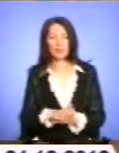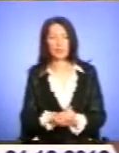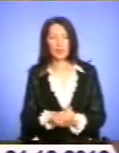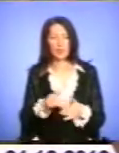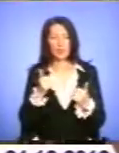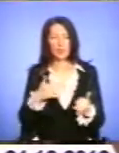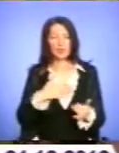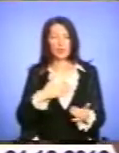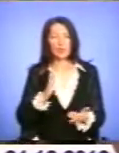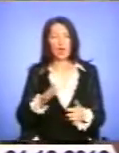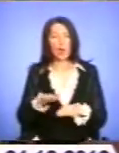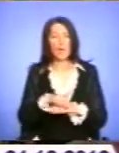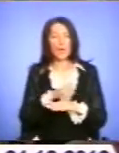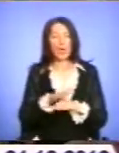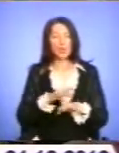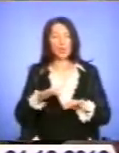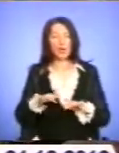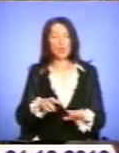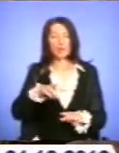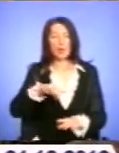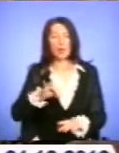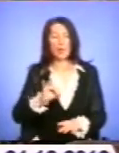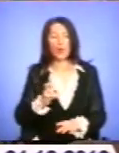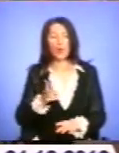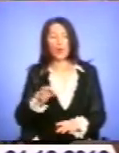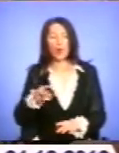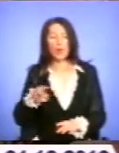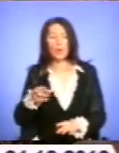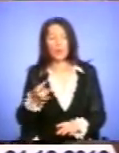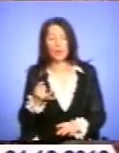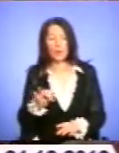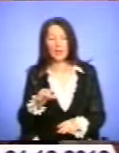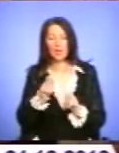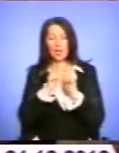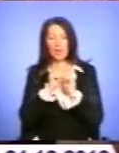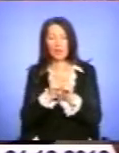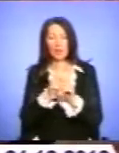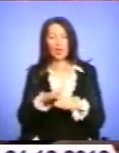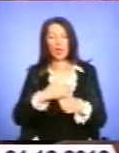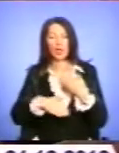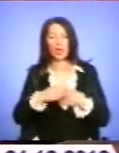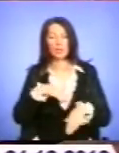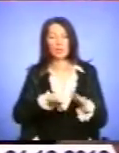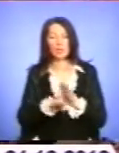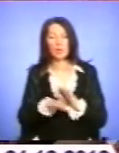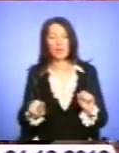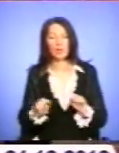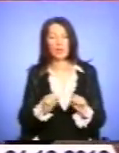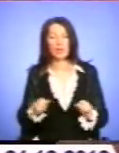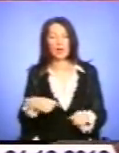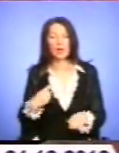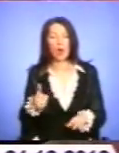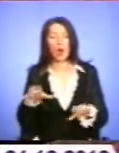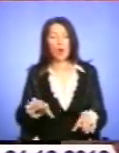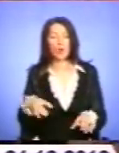у нас відбувається благодійна акція «Миколай дарує радість». Це відбувається під патронатом голови обласної державної адміністрації для 720